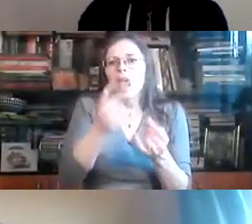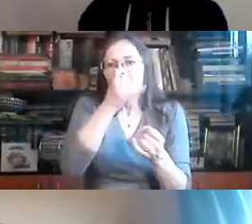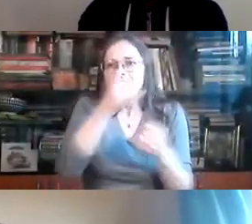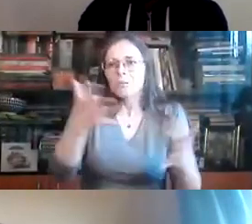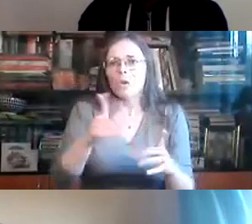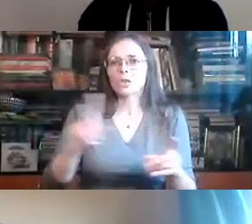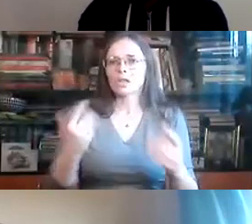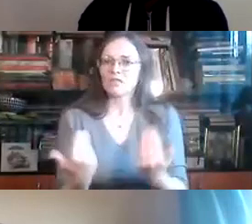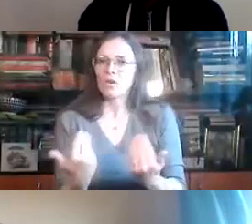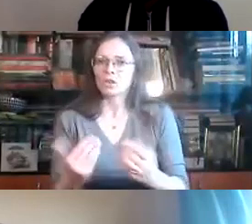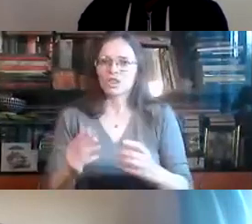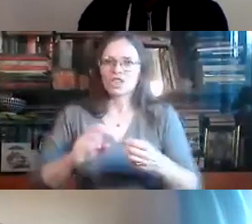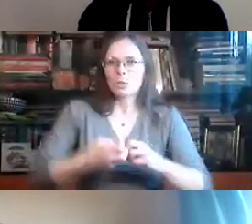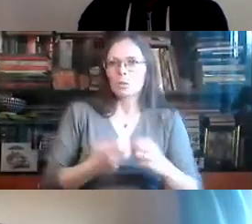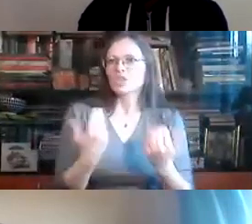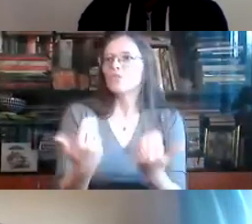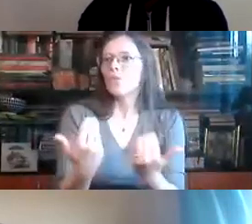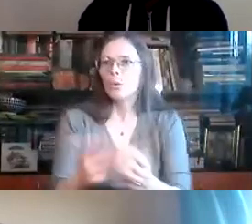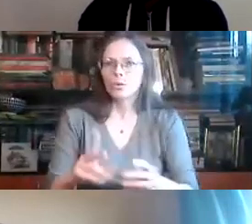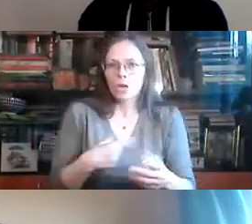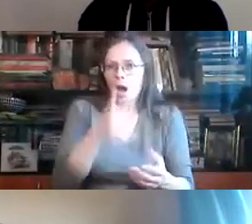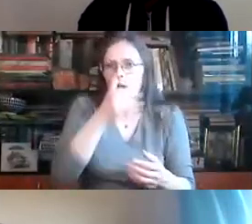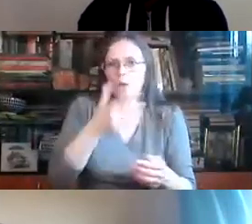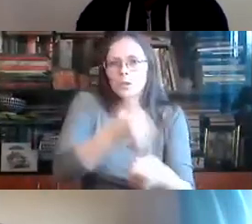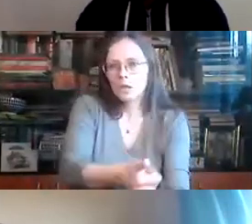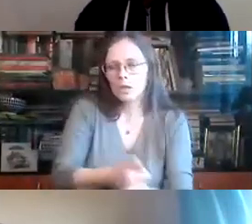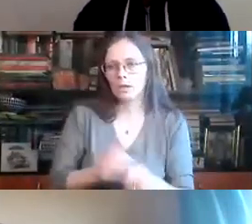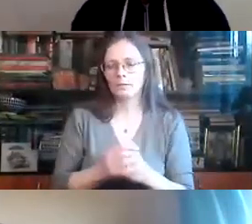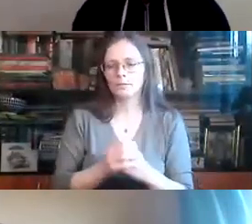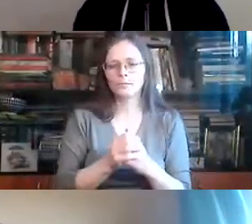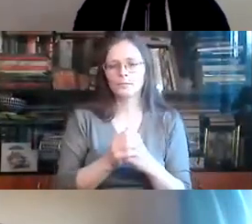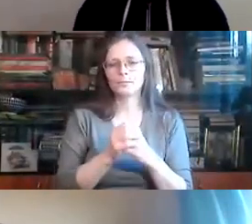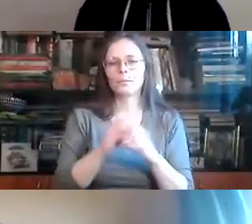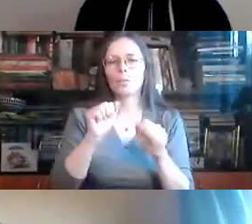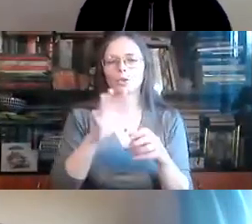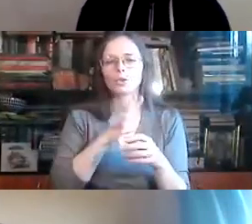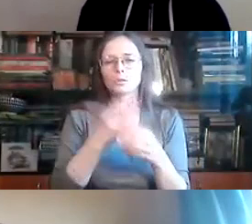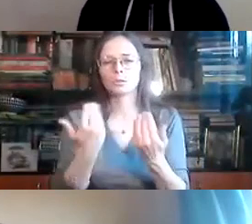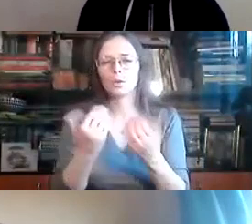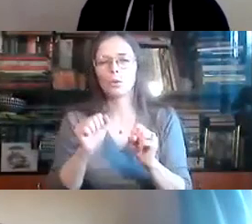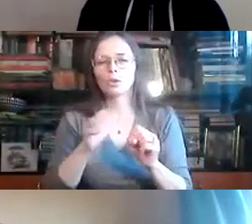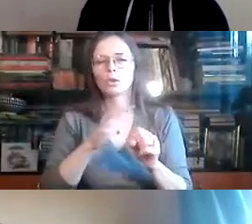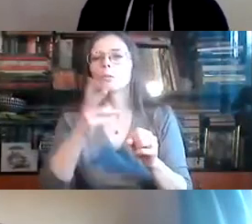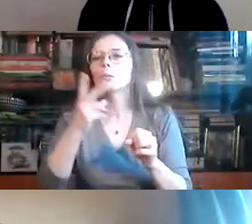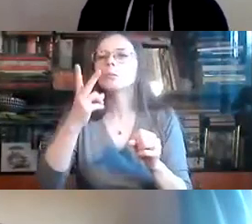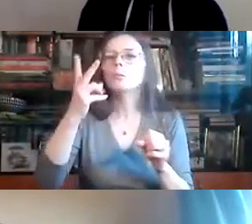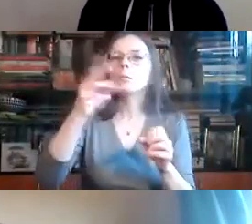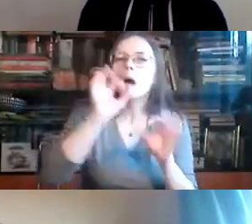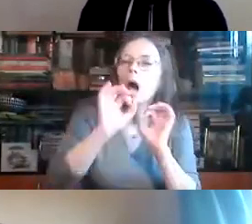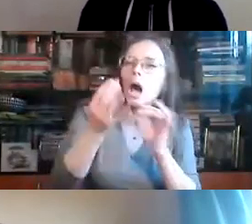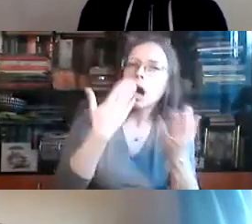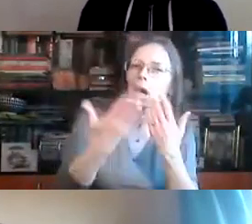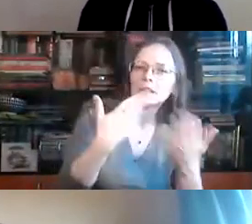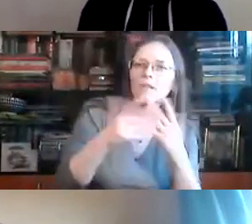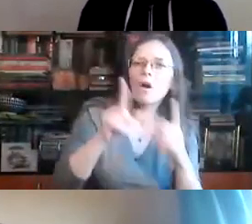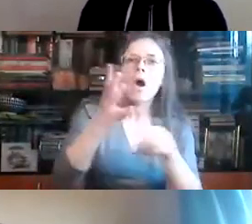не несут в себе вот того смысла. Да, мы можем говорить о находках режиссера, мы можем говорить о каких-то